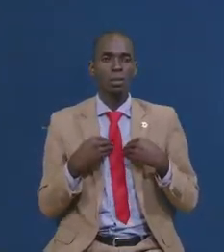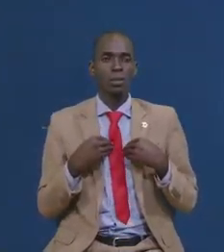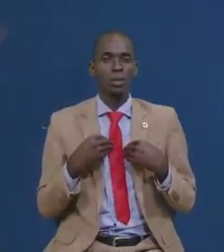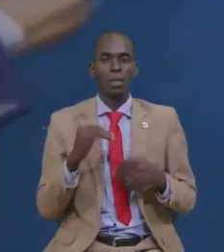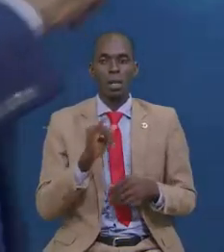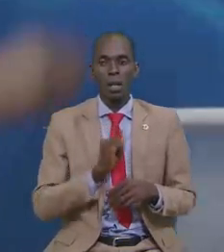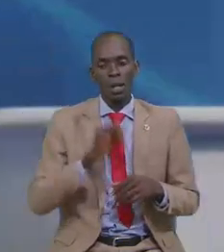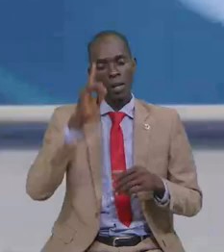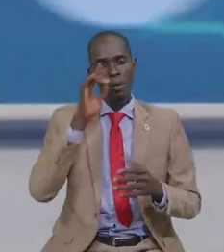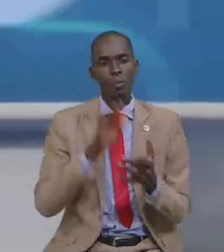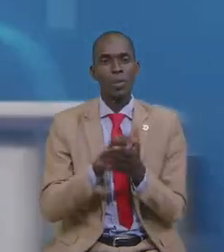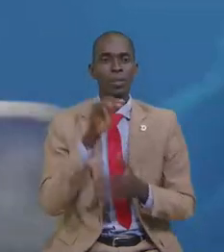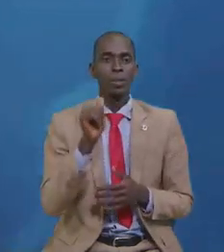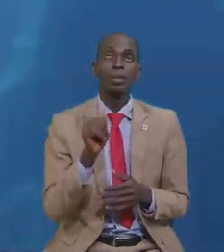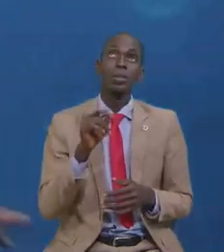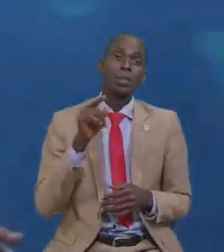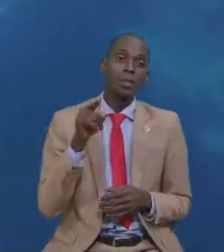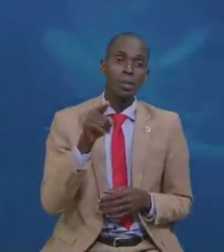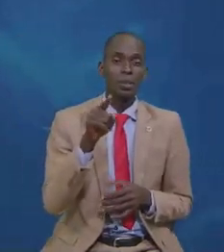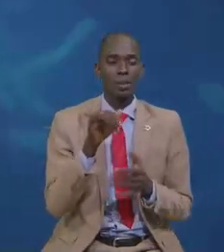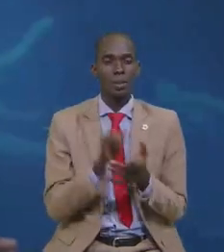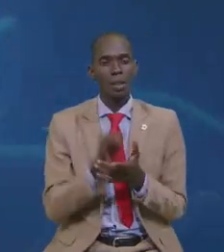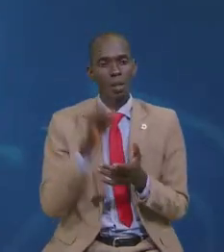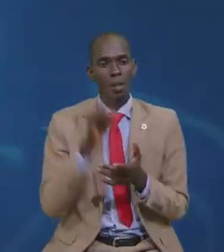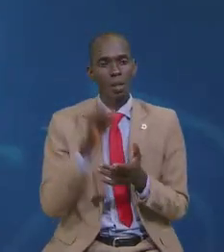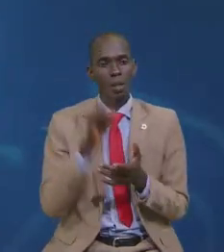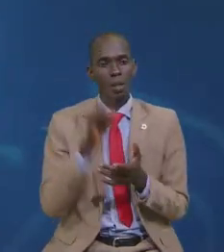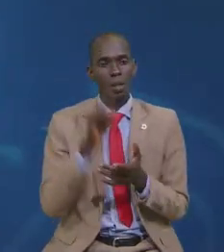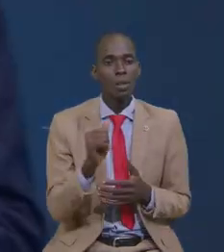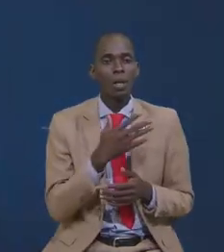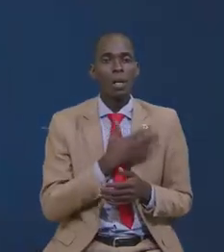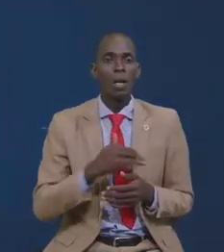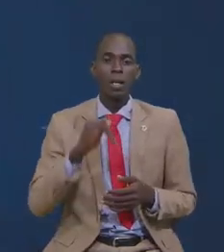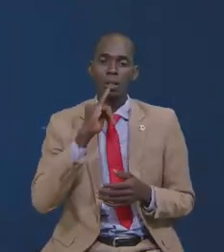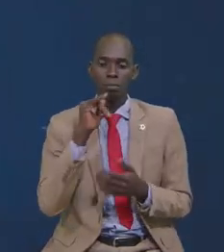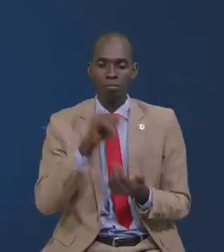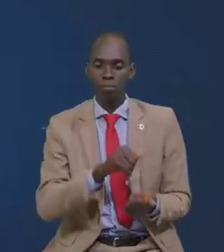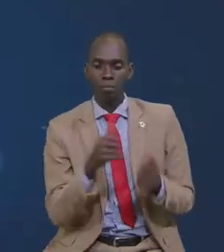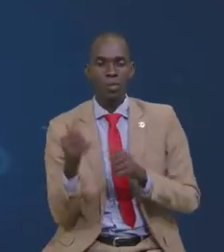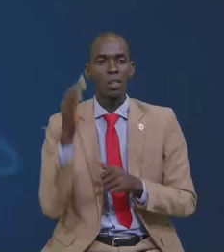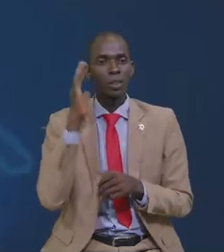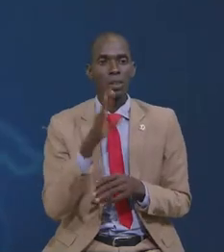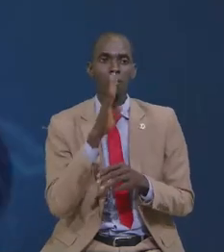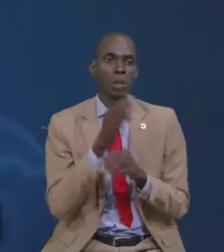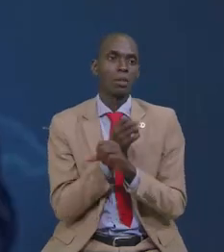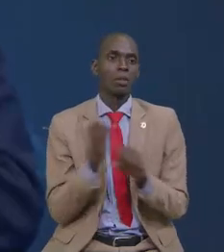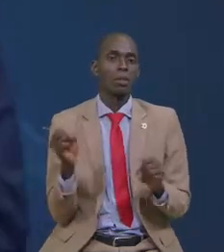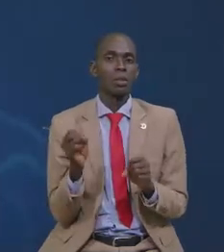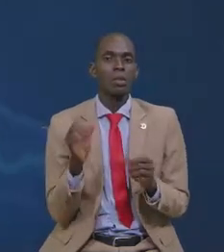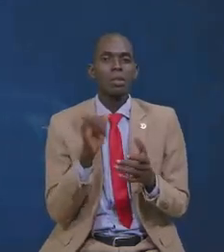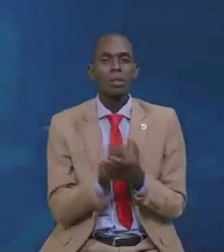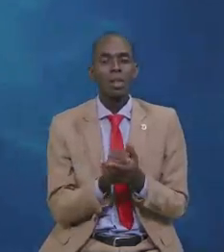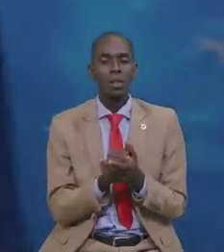j'accepte, je crois. Celui qui croira et qui sera baptisé sera